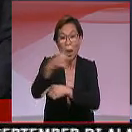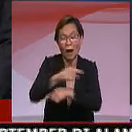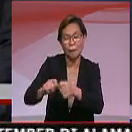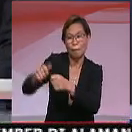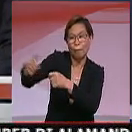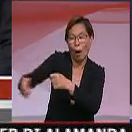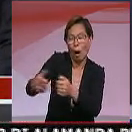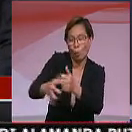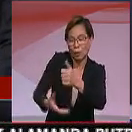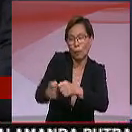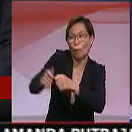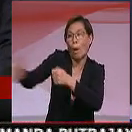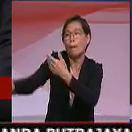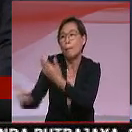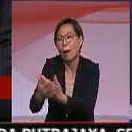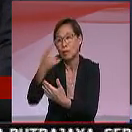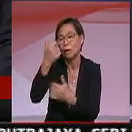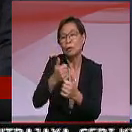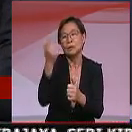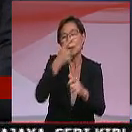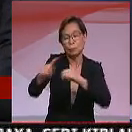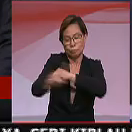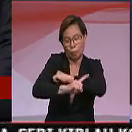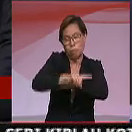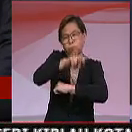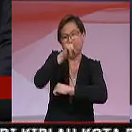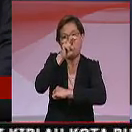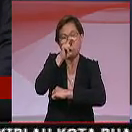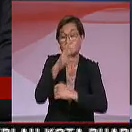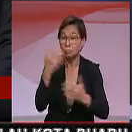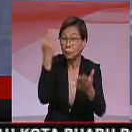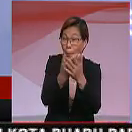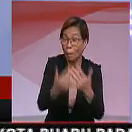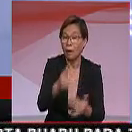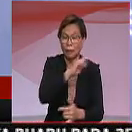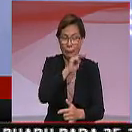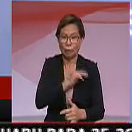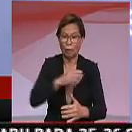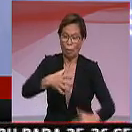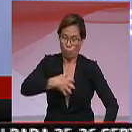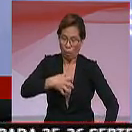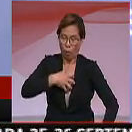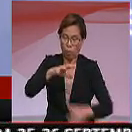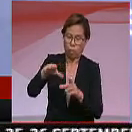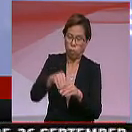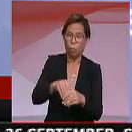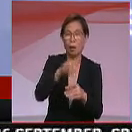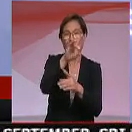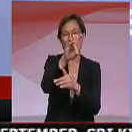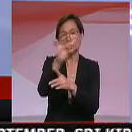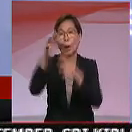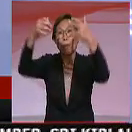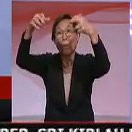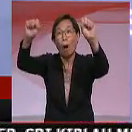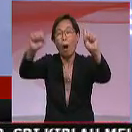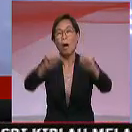memulangkan semula dana tersebut bagi mengelak dikenakan tindakan tegas. Setakat ini pihak kementerian menerima aduan membabitkan 89